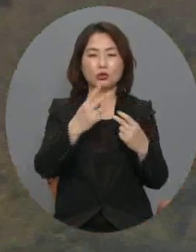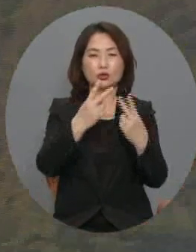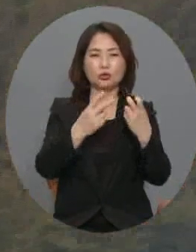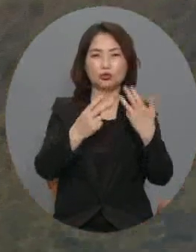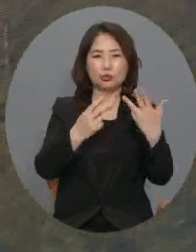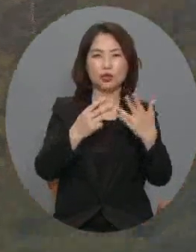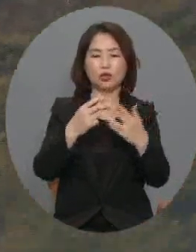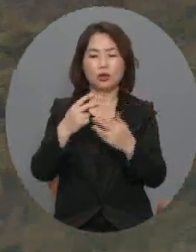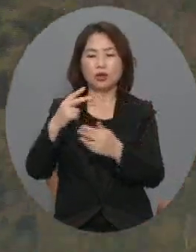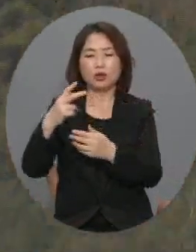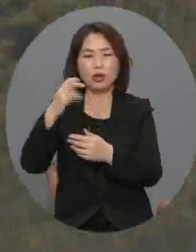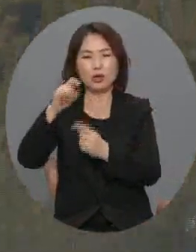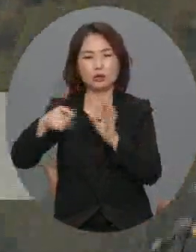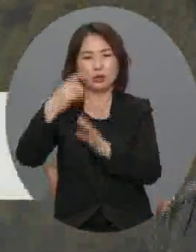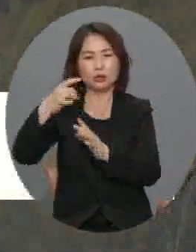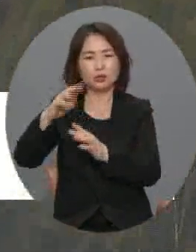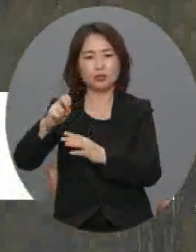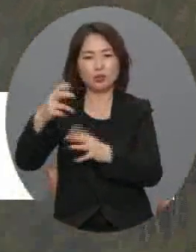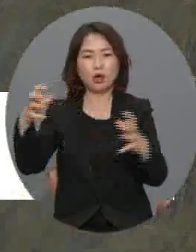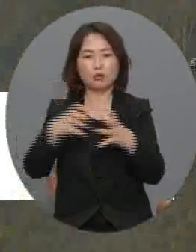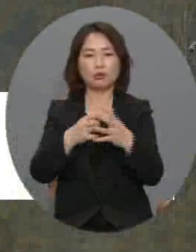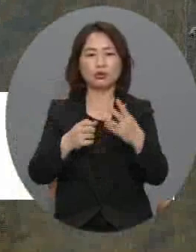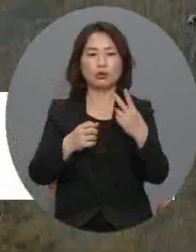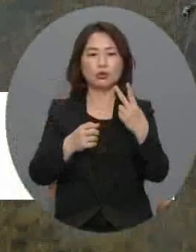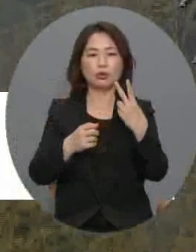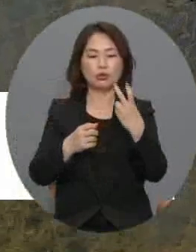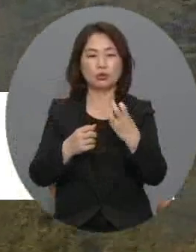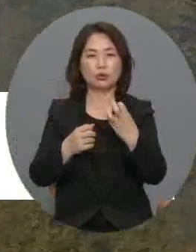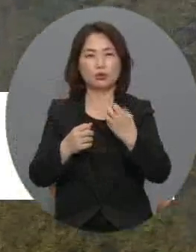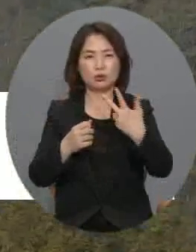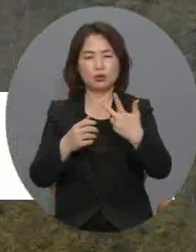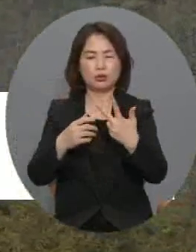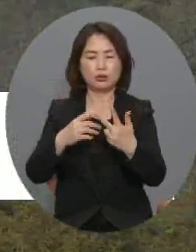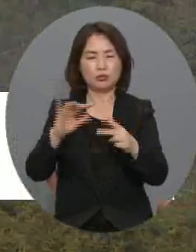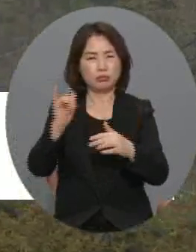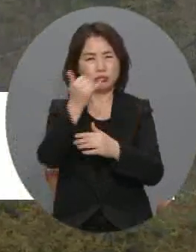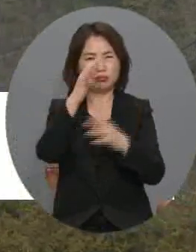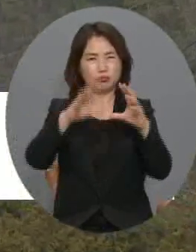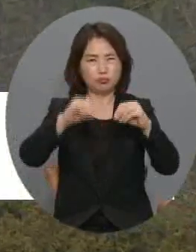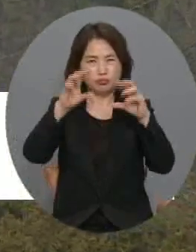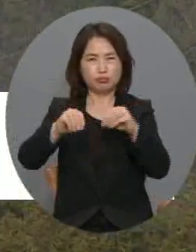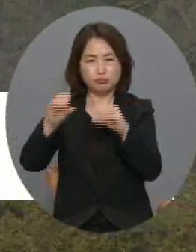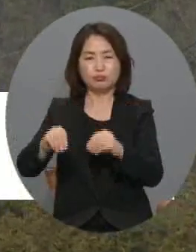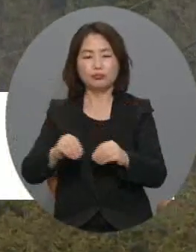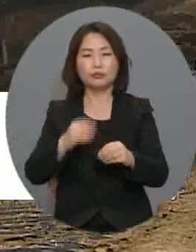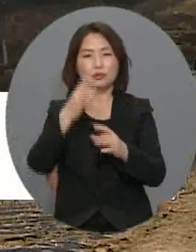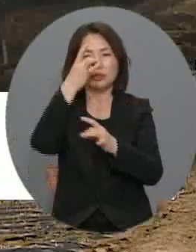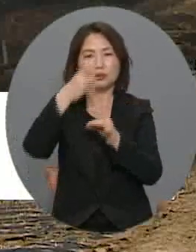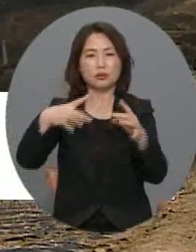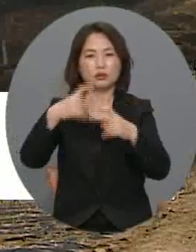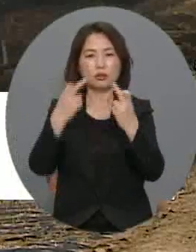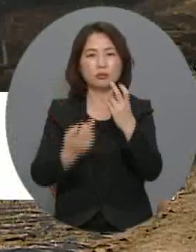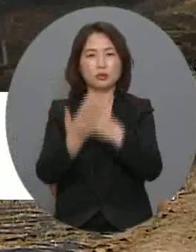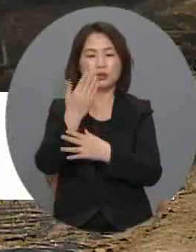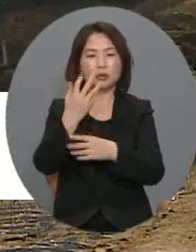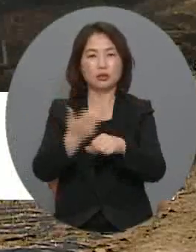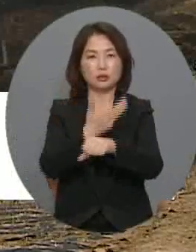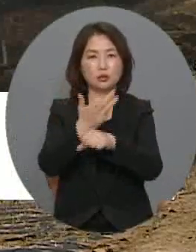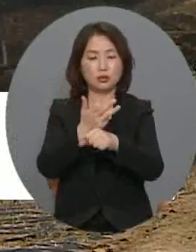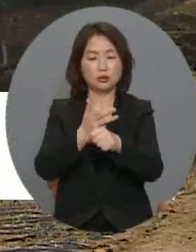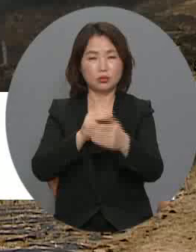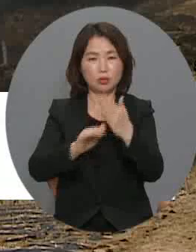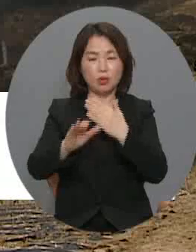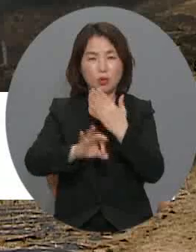26대, 예천 16대 등 모두 37대의 진화 헬기를 집중 투입했습니다. 예천은 산불 발생 18시간